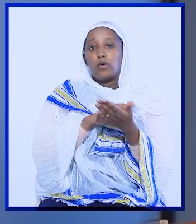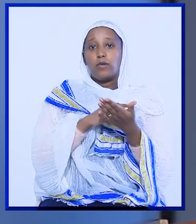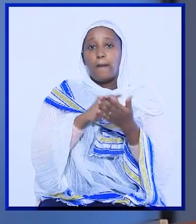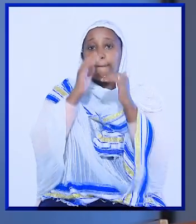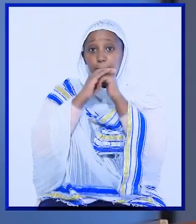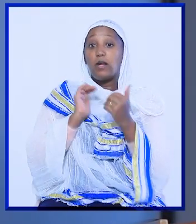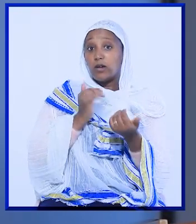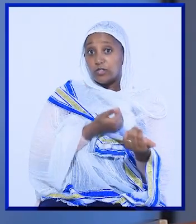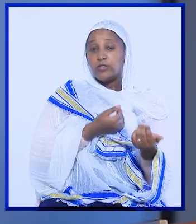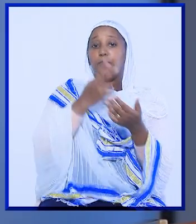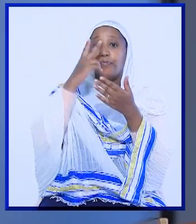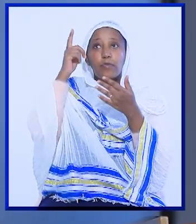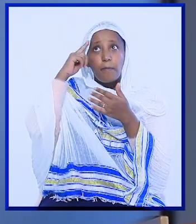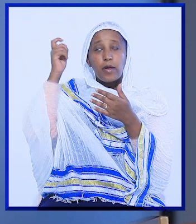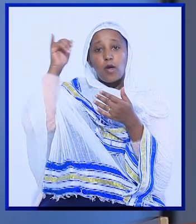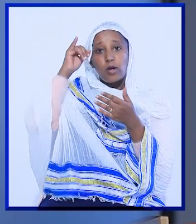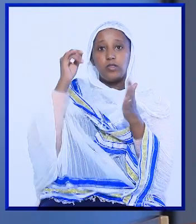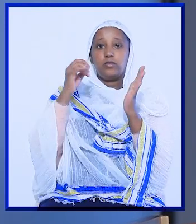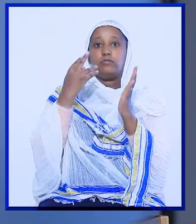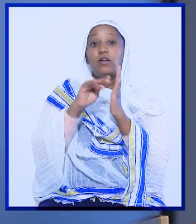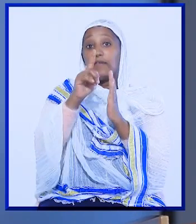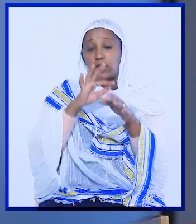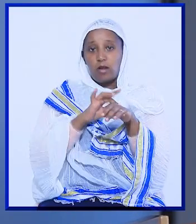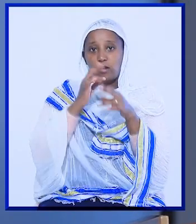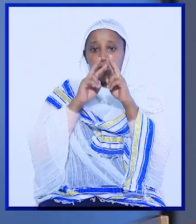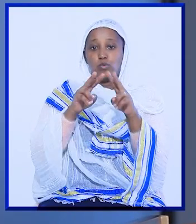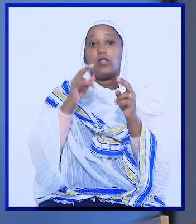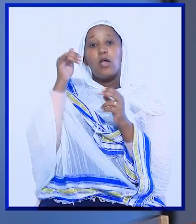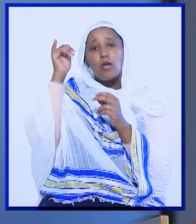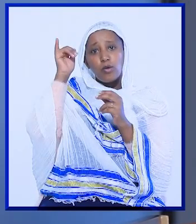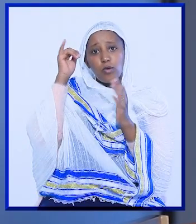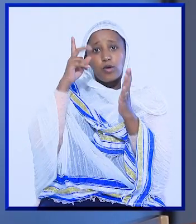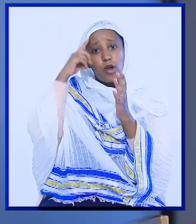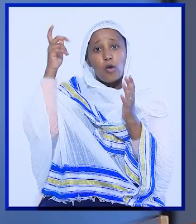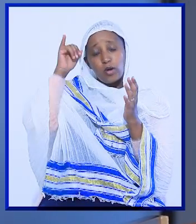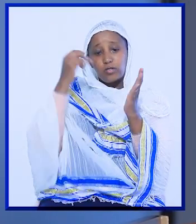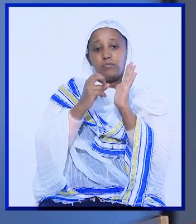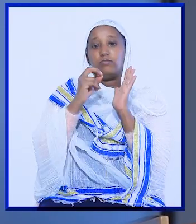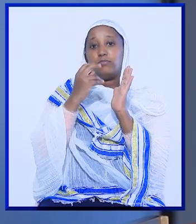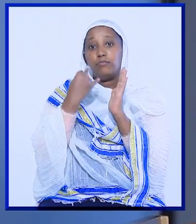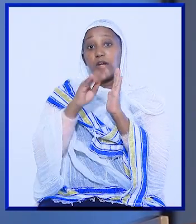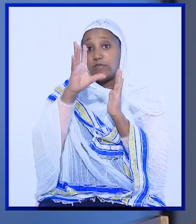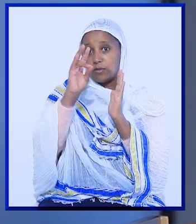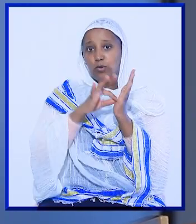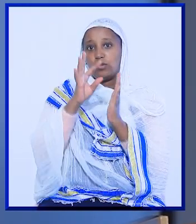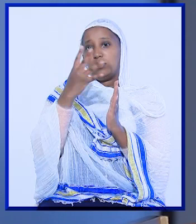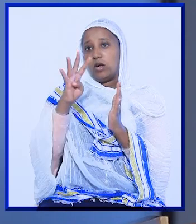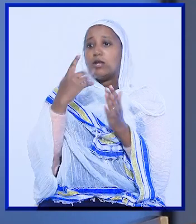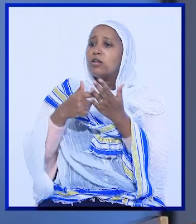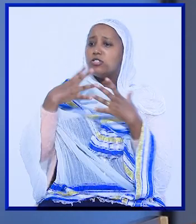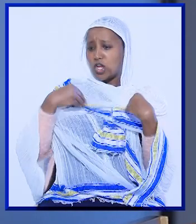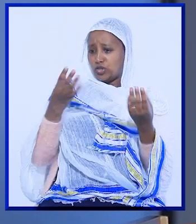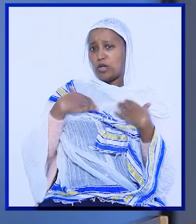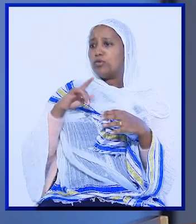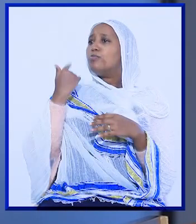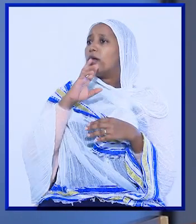ሁለተኛው ደግሞ ለዚህ ነው ቅዱስ አምላካችን በራእየ ዮሐንስ አንድ ራእይ ለቅዱስ ዮሐንስ አሳይቶታል። ራእየ ዮሐንስ ምዕራፍ 7 ቁጥር 14 እነዚህ